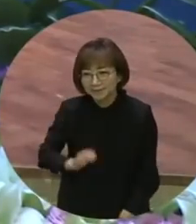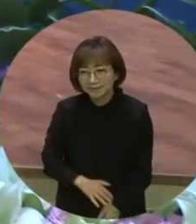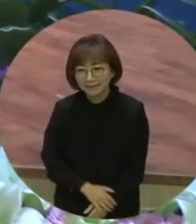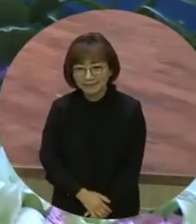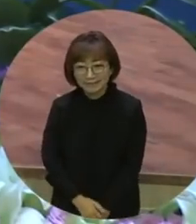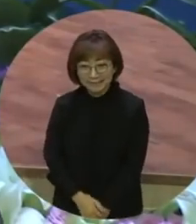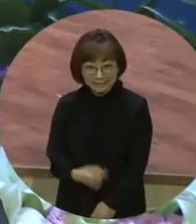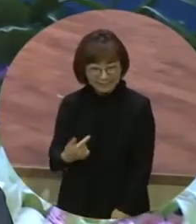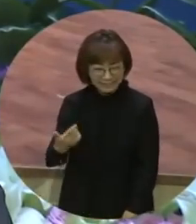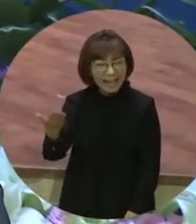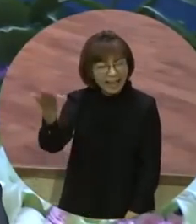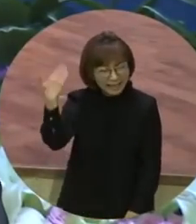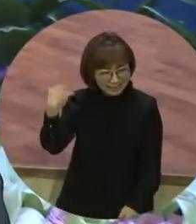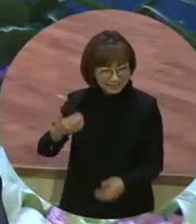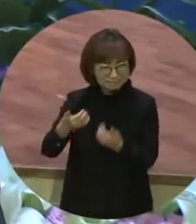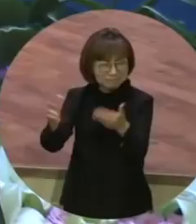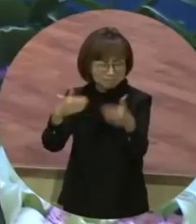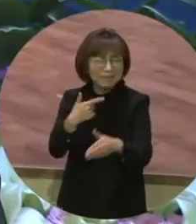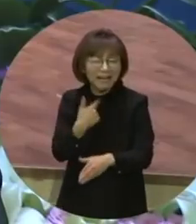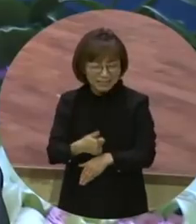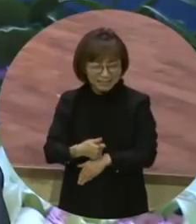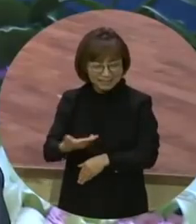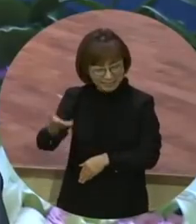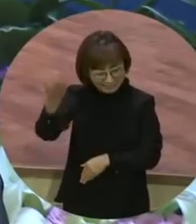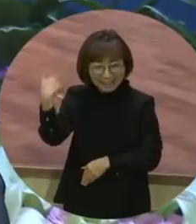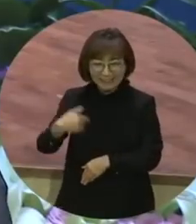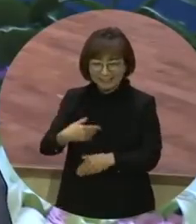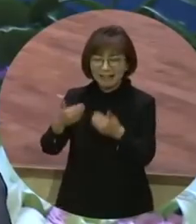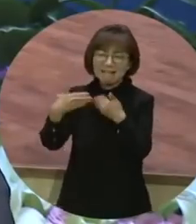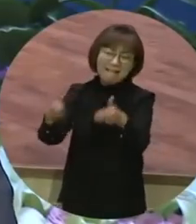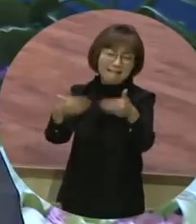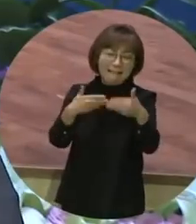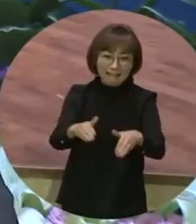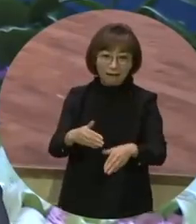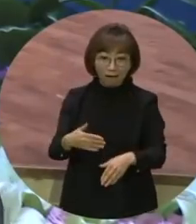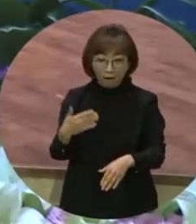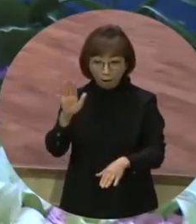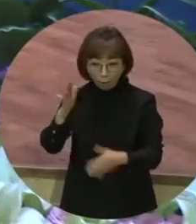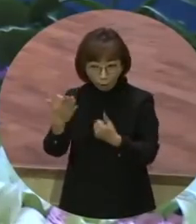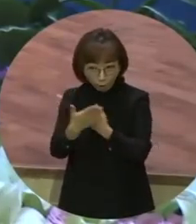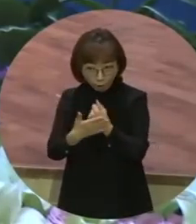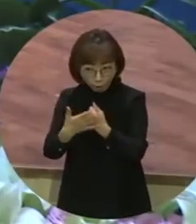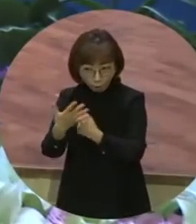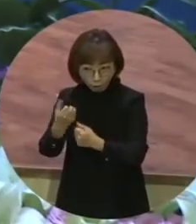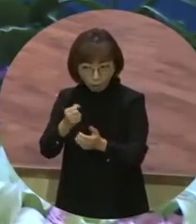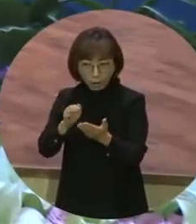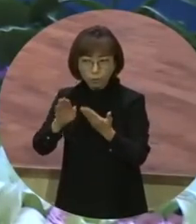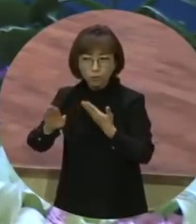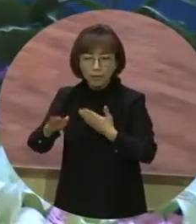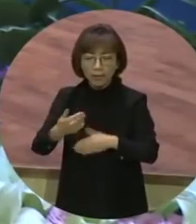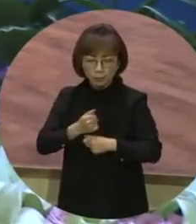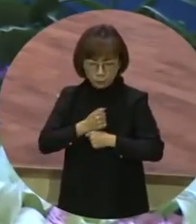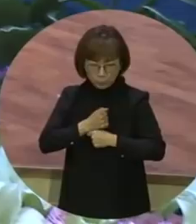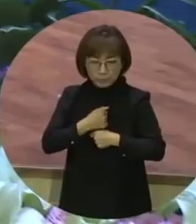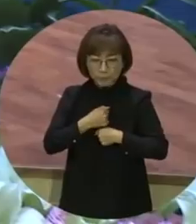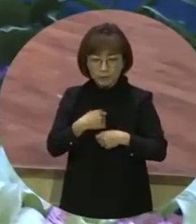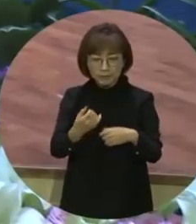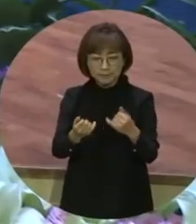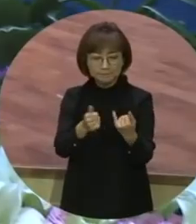전에는 사단의 역사가 함부로였습니다. 은혜 받거나 그게 아니에요. 가장 조심스럽게 예의를